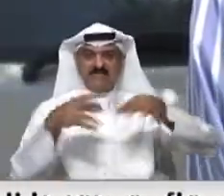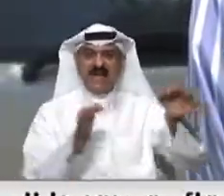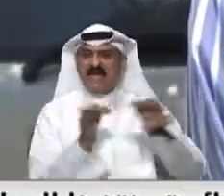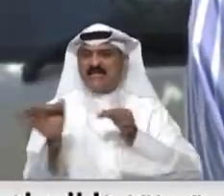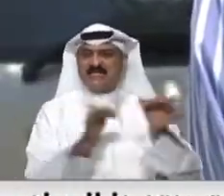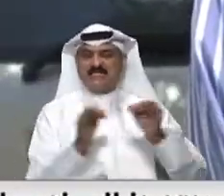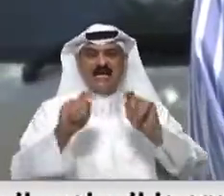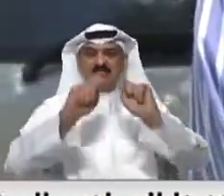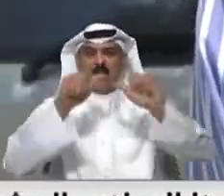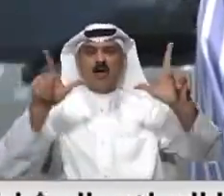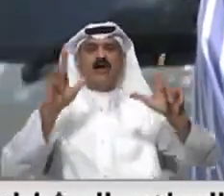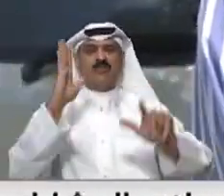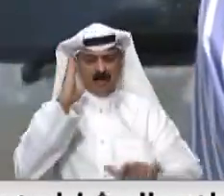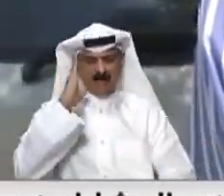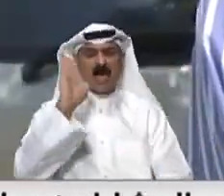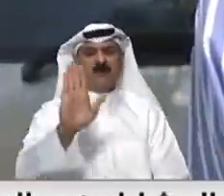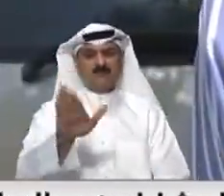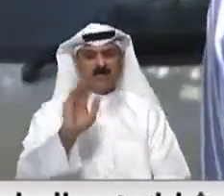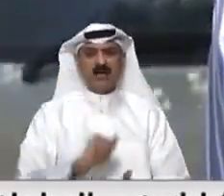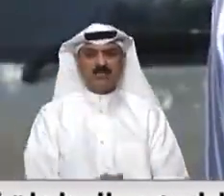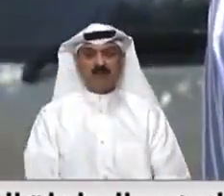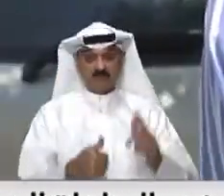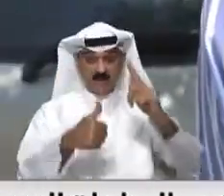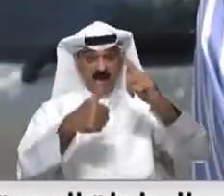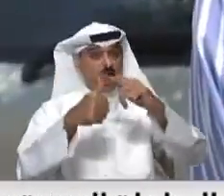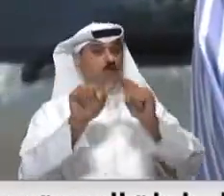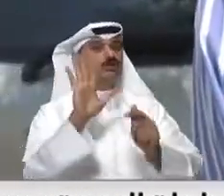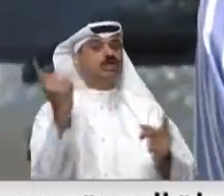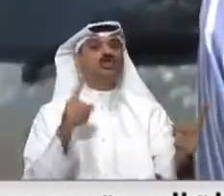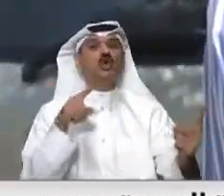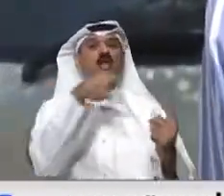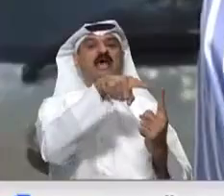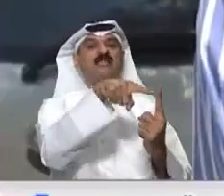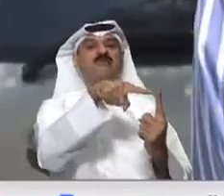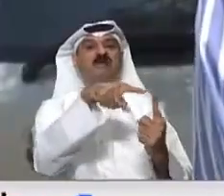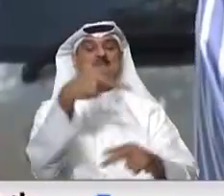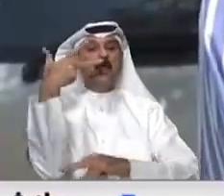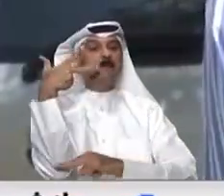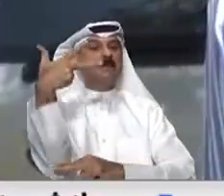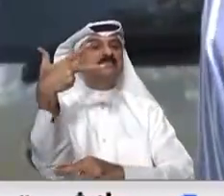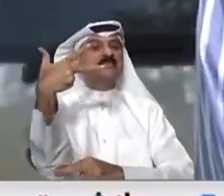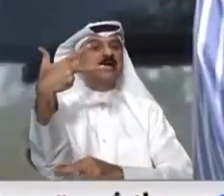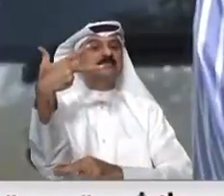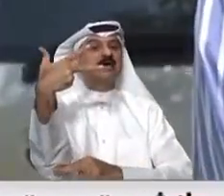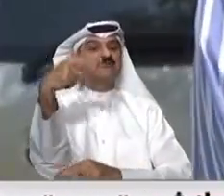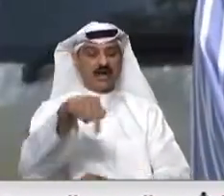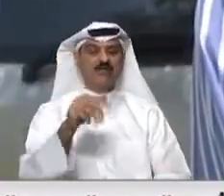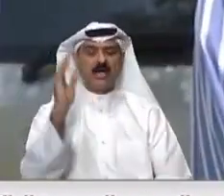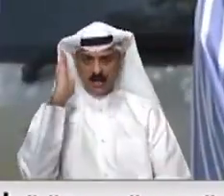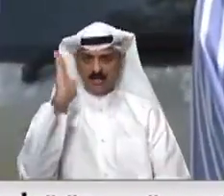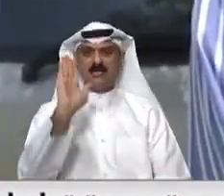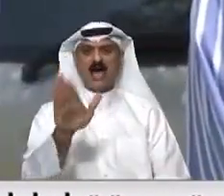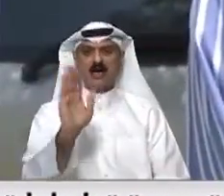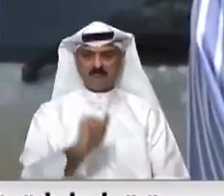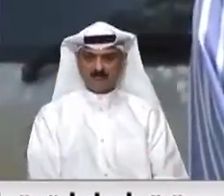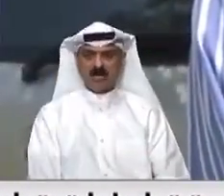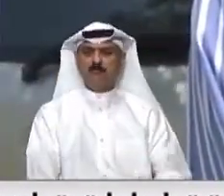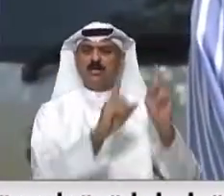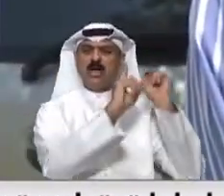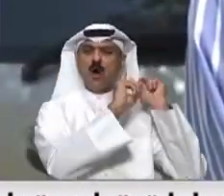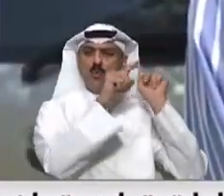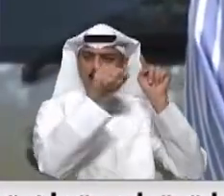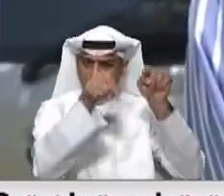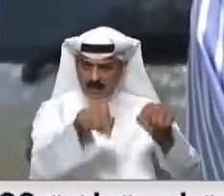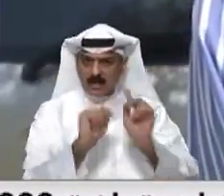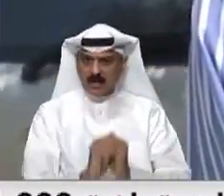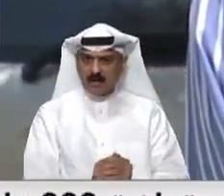لمدينة القدس كان من الواضح جدا استهداف المسجد الأقصى وأيضا كنيسة القيامة. يعني طوال الفترات السابقة كان